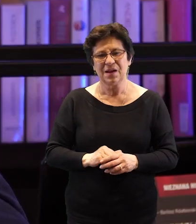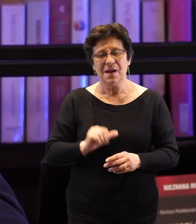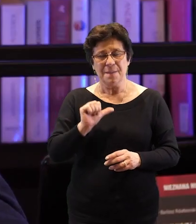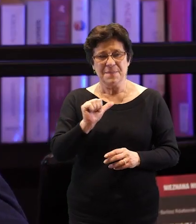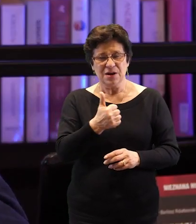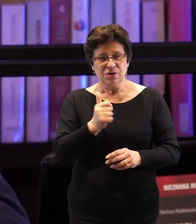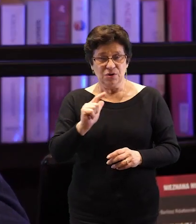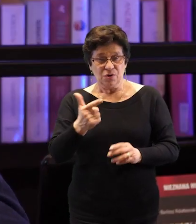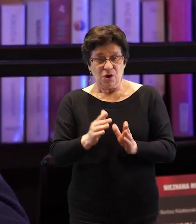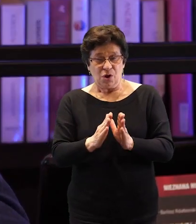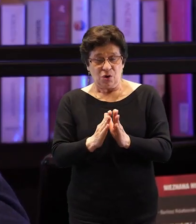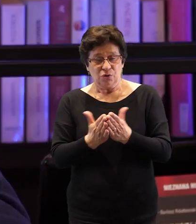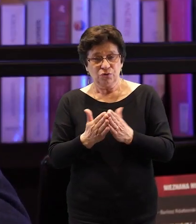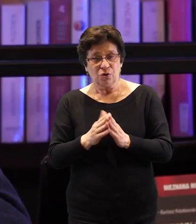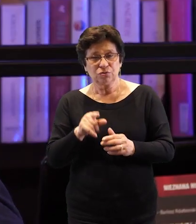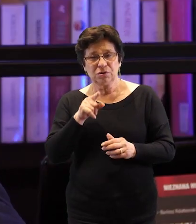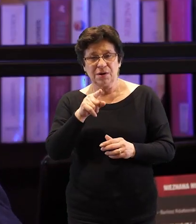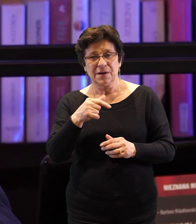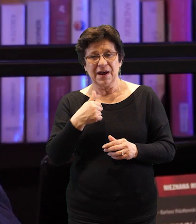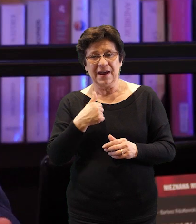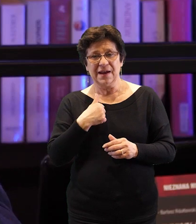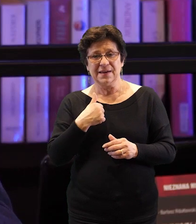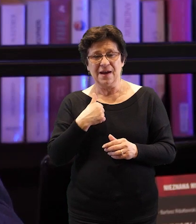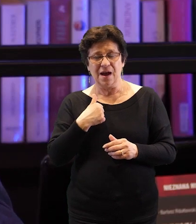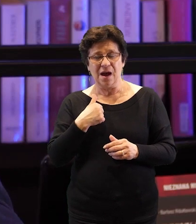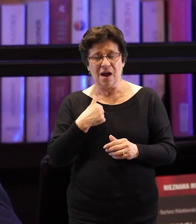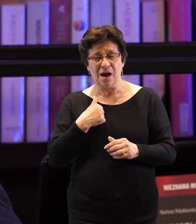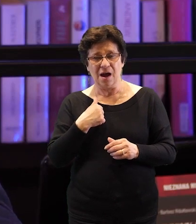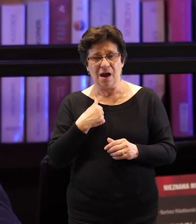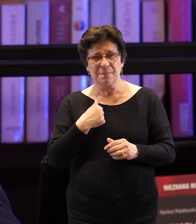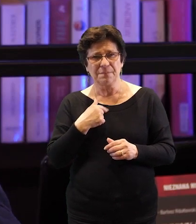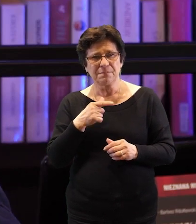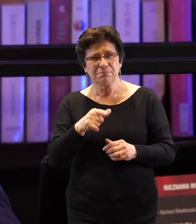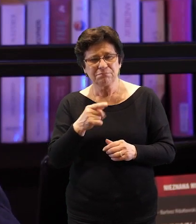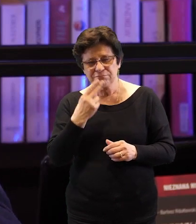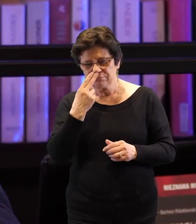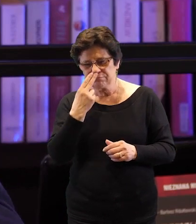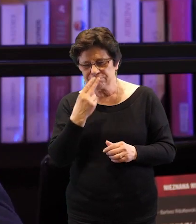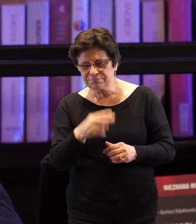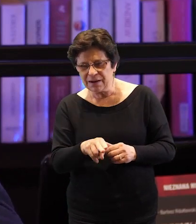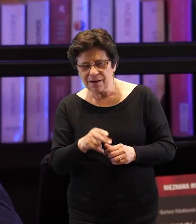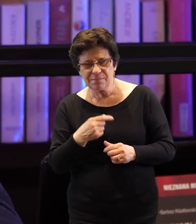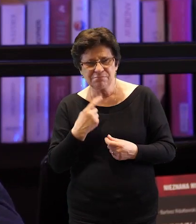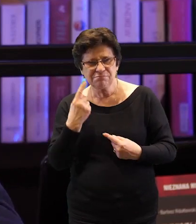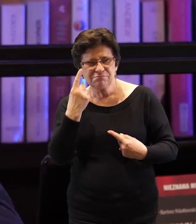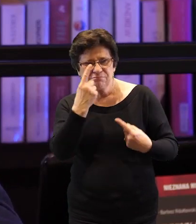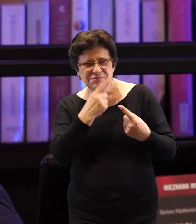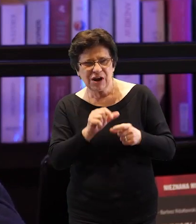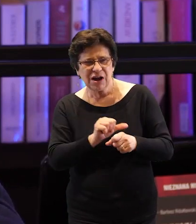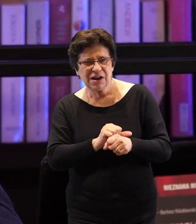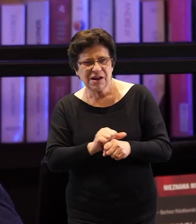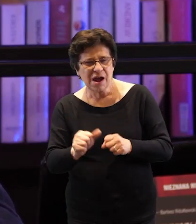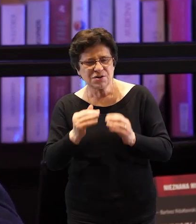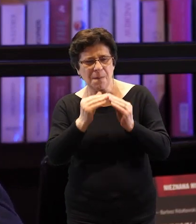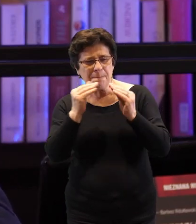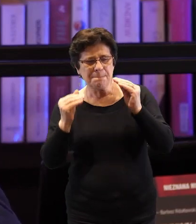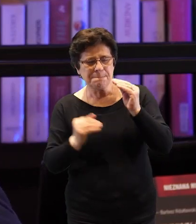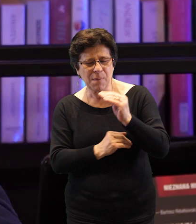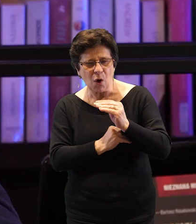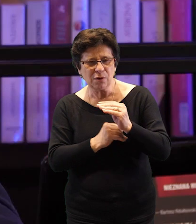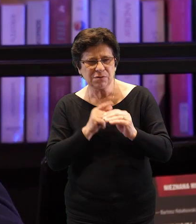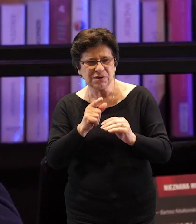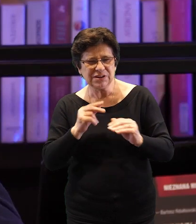i tom drugi, ja podążyłem tropem między innymi różnych spekulacji o tym, że pod Zamkiem Książ dalej są